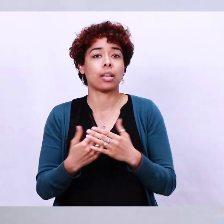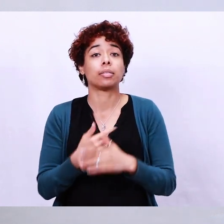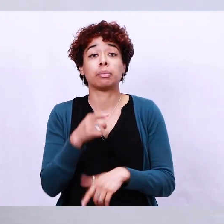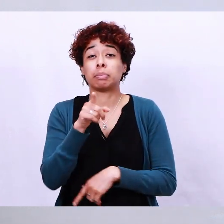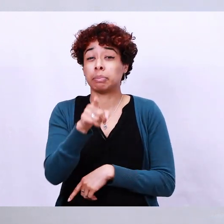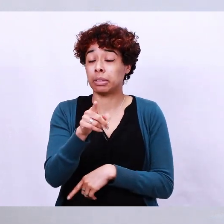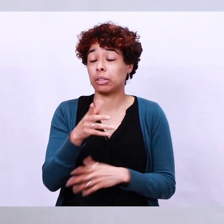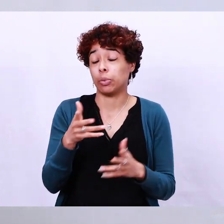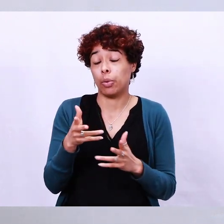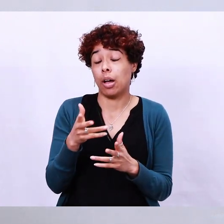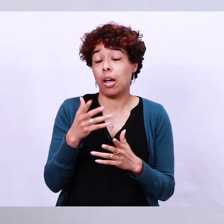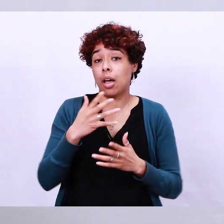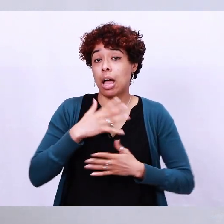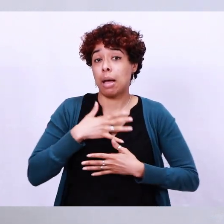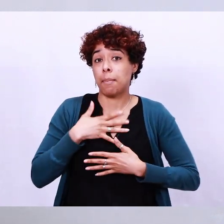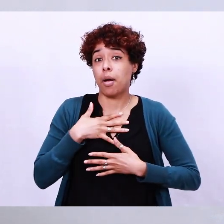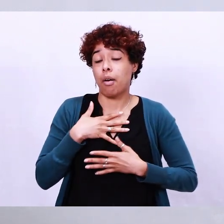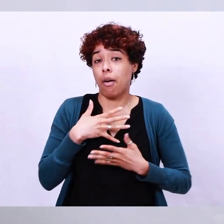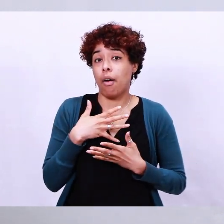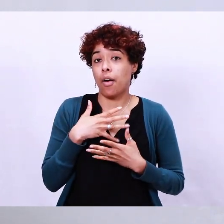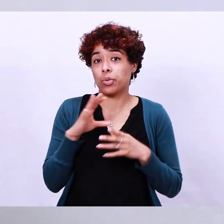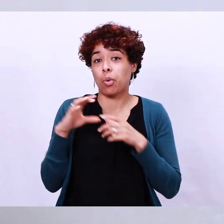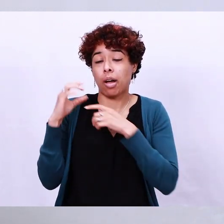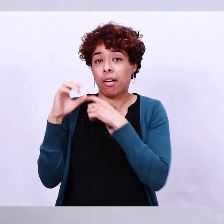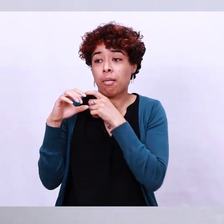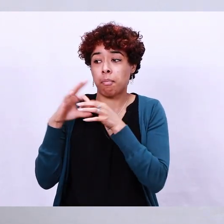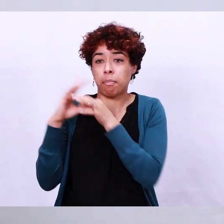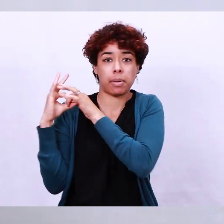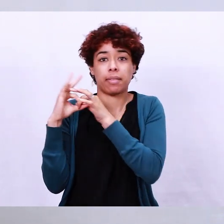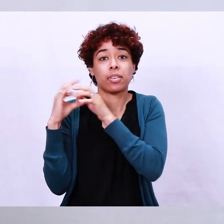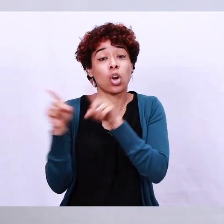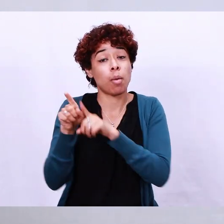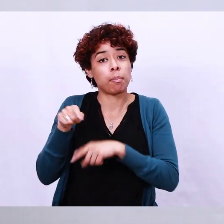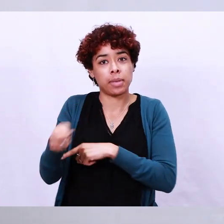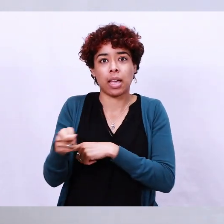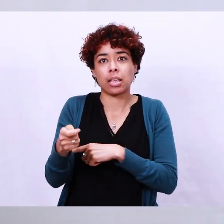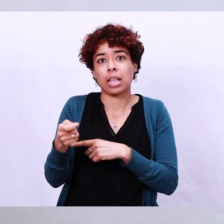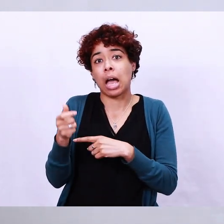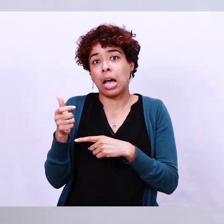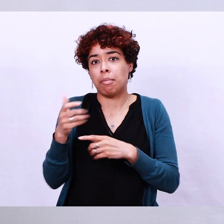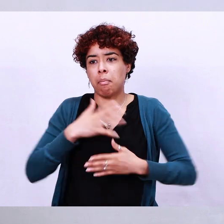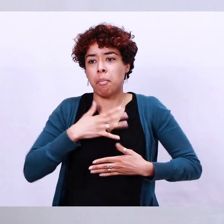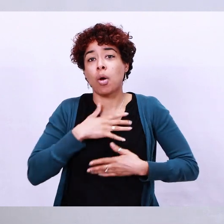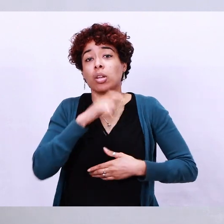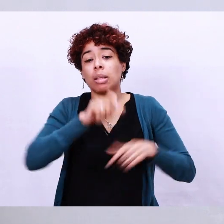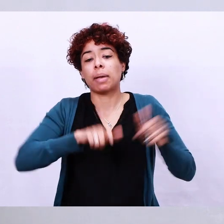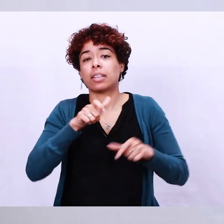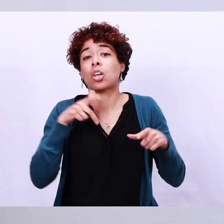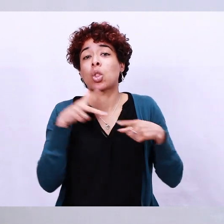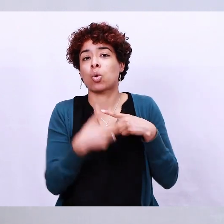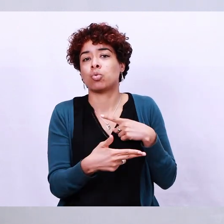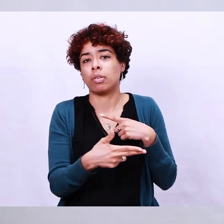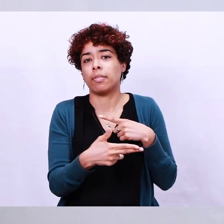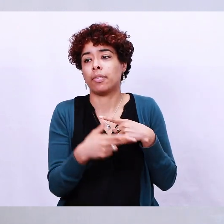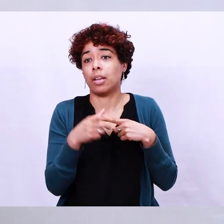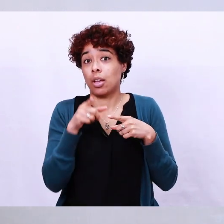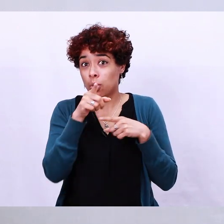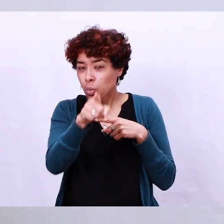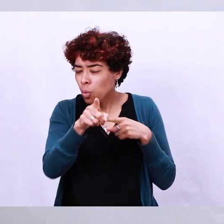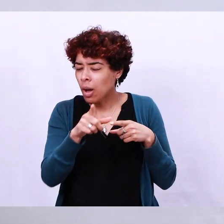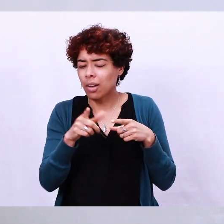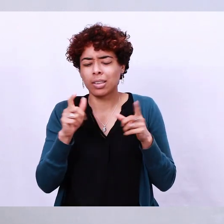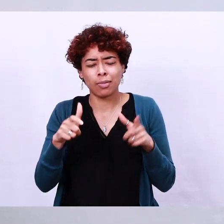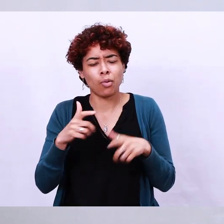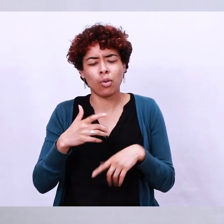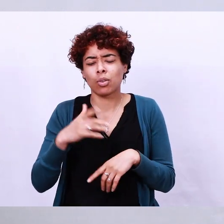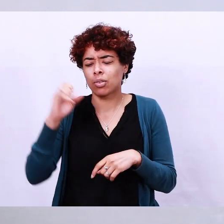lié, peut-être par la peur, comme Pierre pouvait l'être, par crainte des circoncis, que cette crainte qui est dans ton cœur soit mise à la